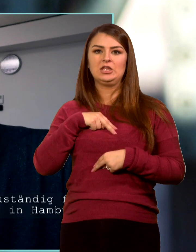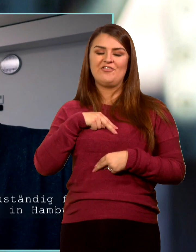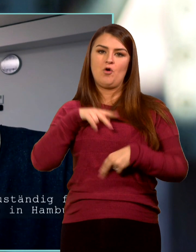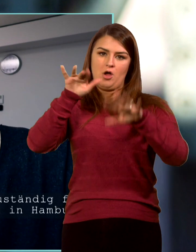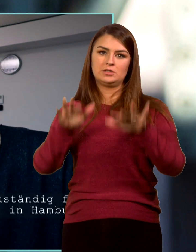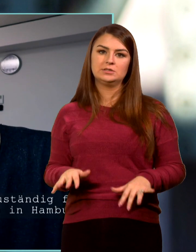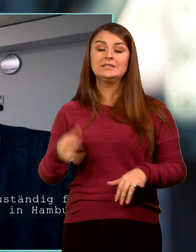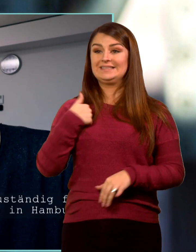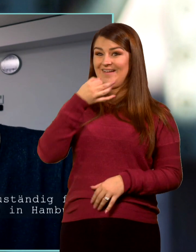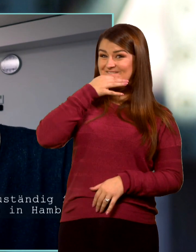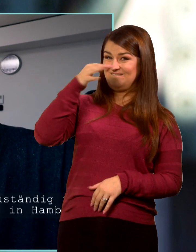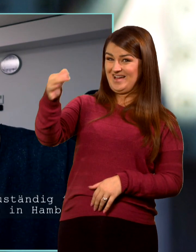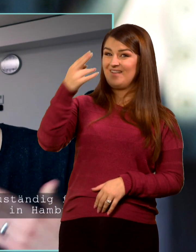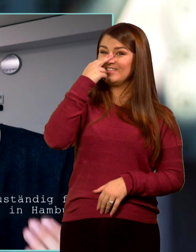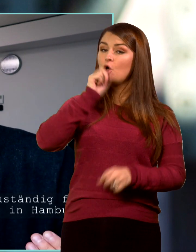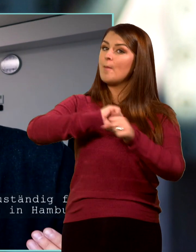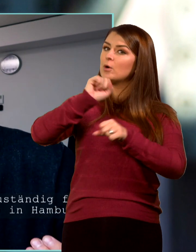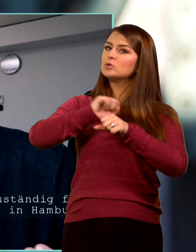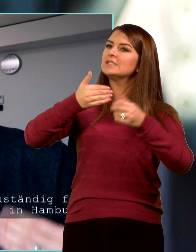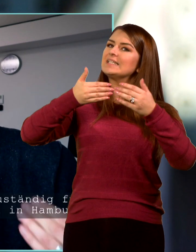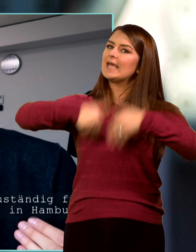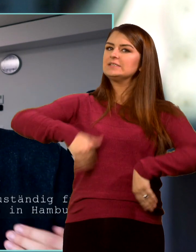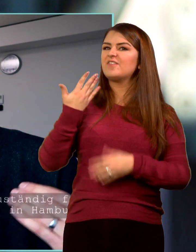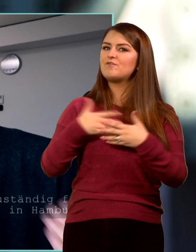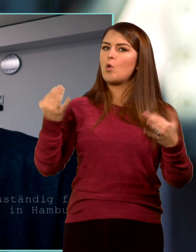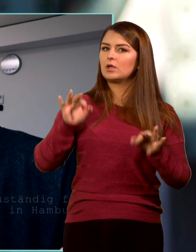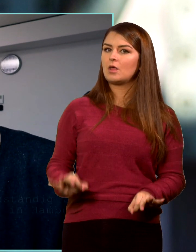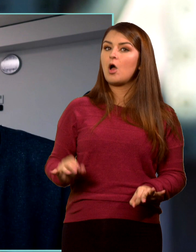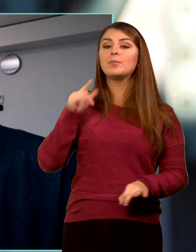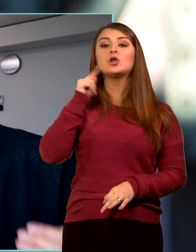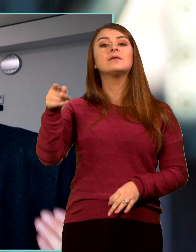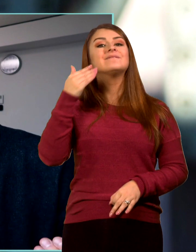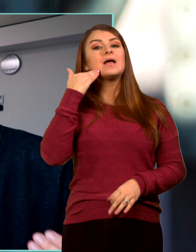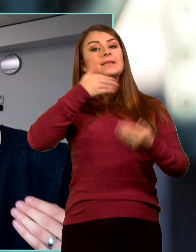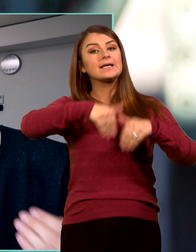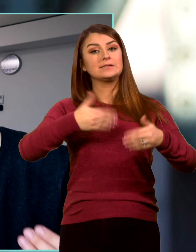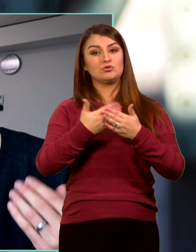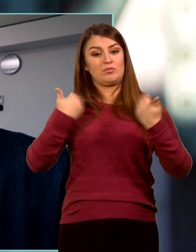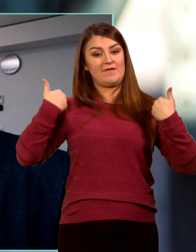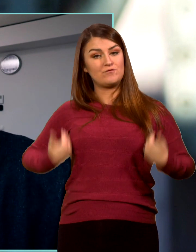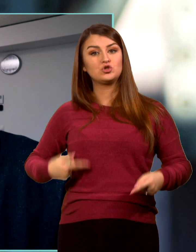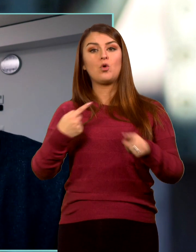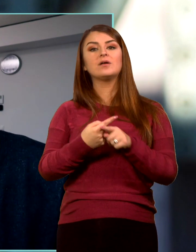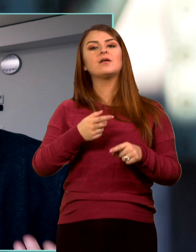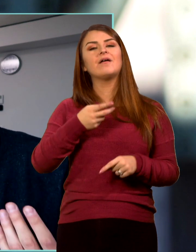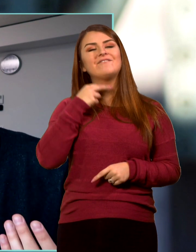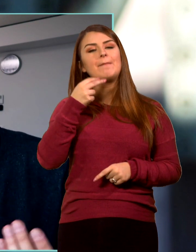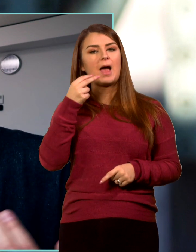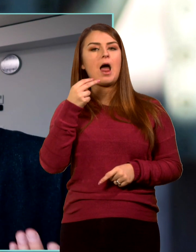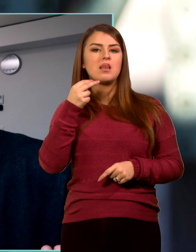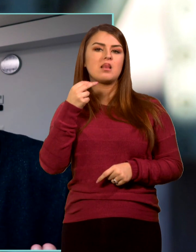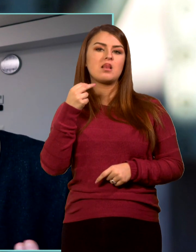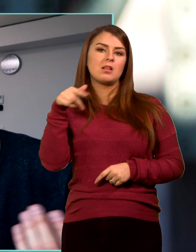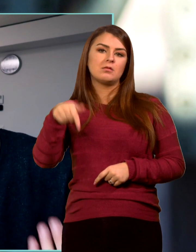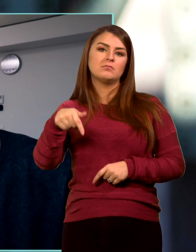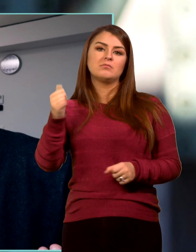Und sie schreibt mir auf meine Frage hin, wie weit denn Protest für sie gehen darf, dass die Grenze dort erreicht ist, wo physische und verbale Gewalt angewendet wird. Und ich finde, da